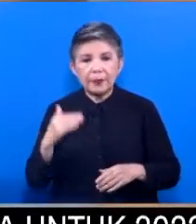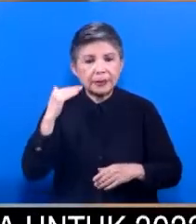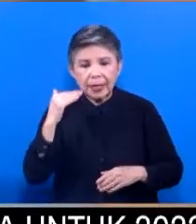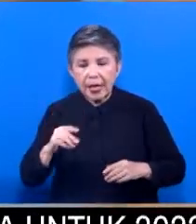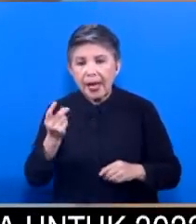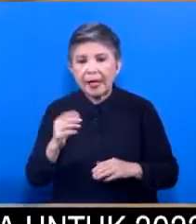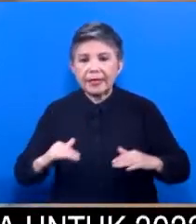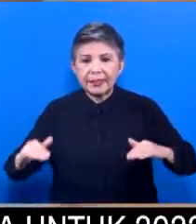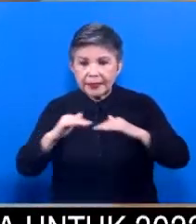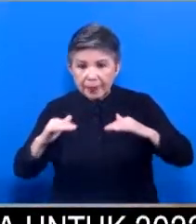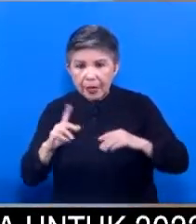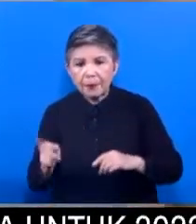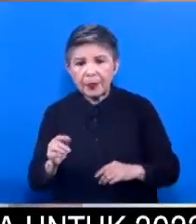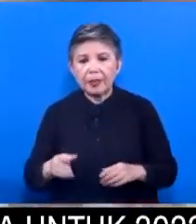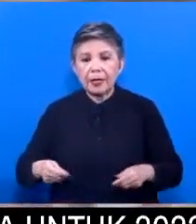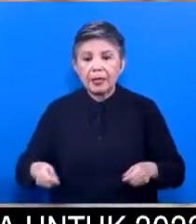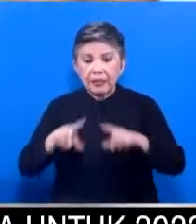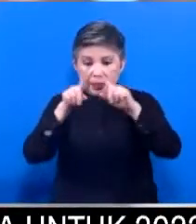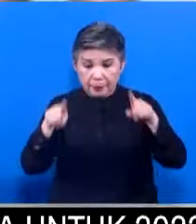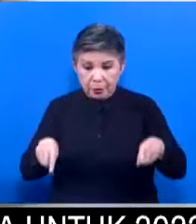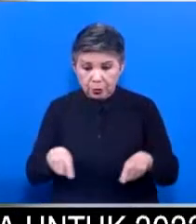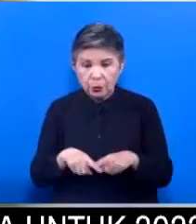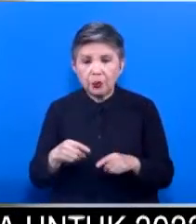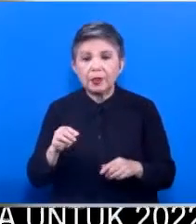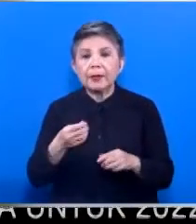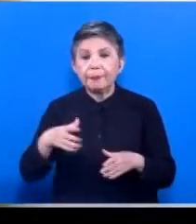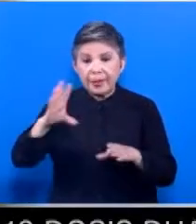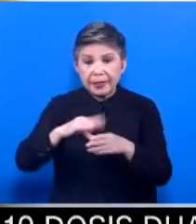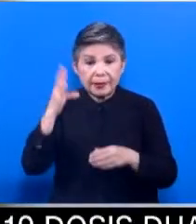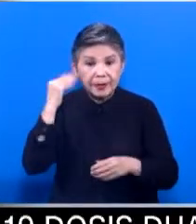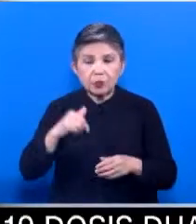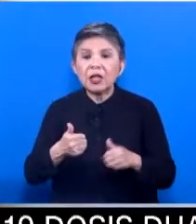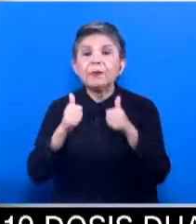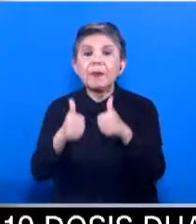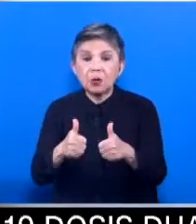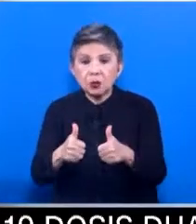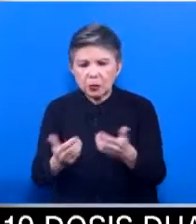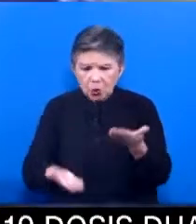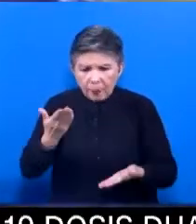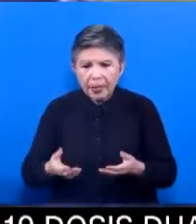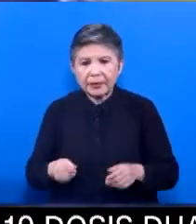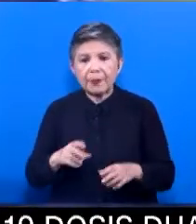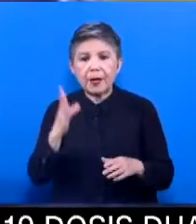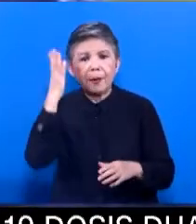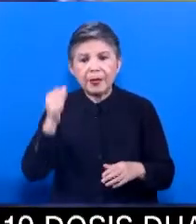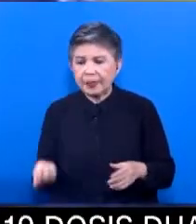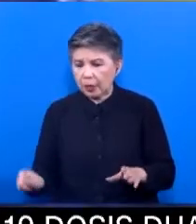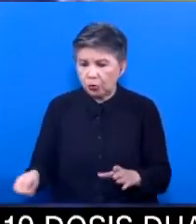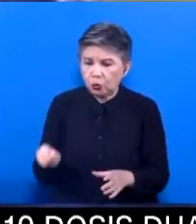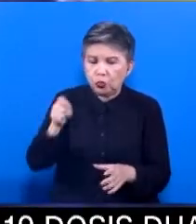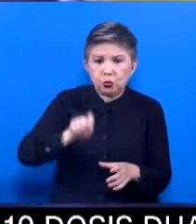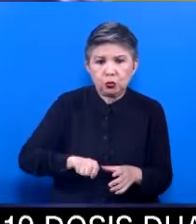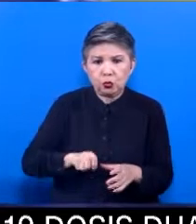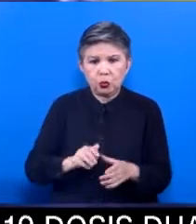kestabilan harga. Sebab harga minyak kemasan lebih stabil dibanding minyak curah. Kalau minyak goreng curah, potensi untuk kemasan sudah asing